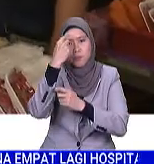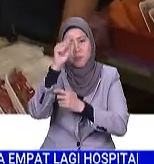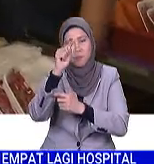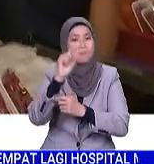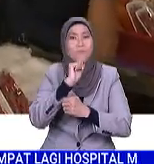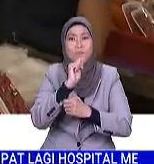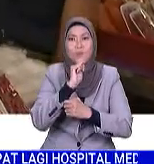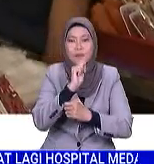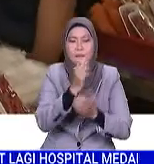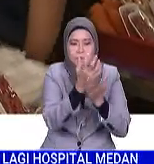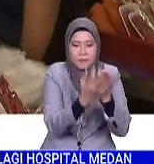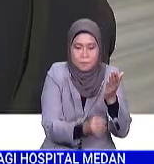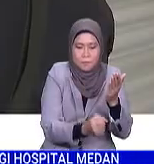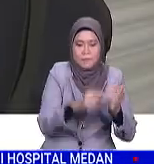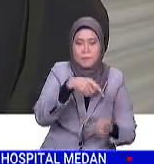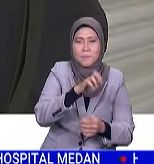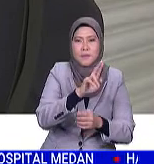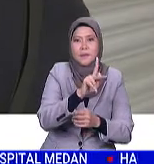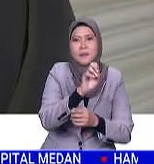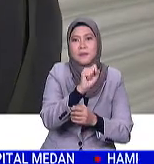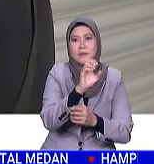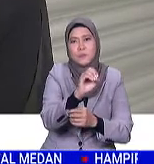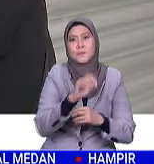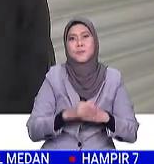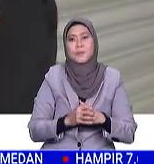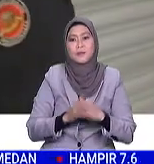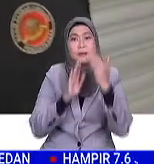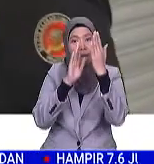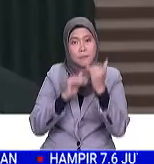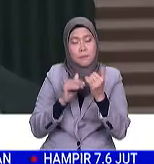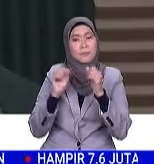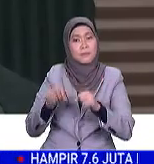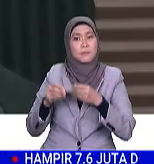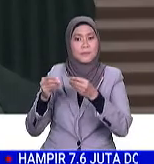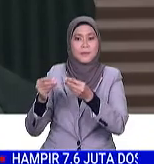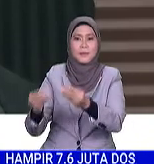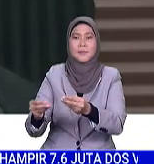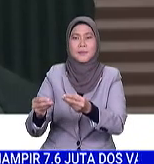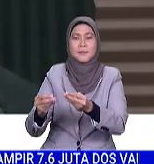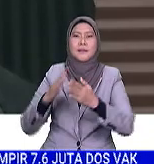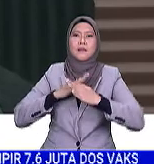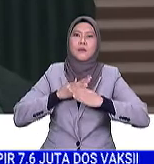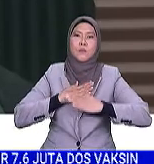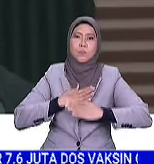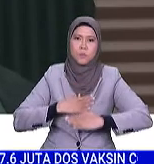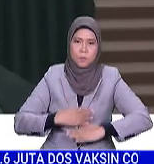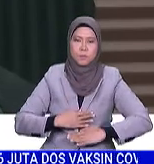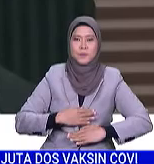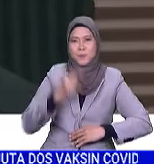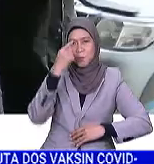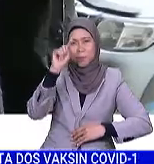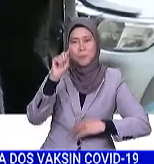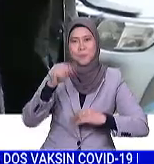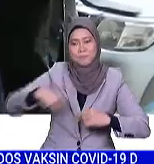pencaruman perkeso. Harapan ini agar dapat memberi nafas lega kepada graduan